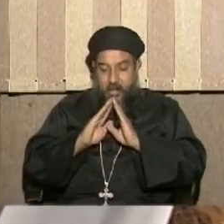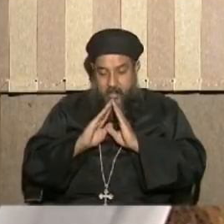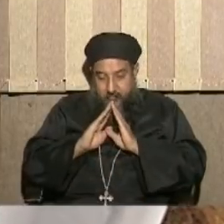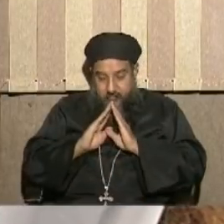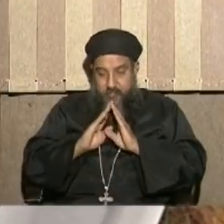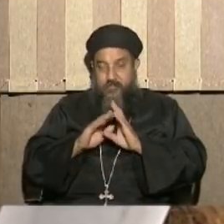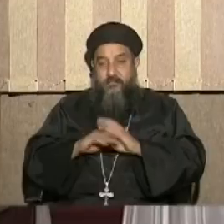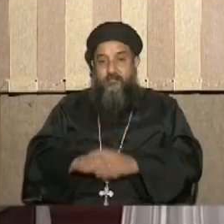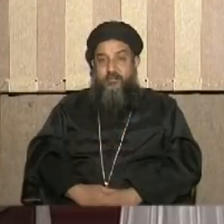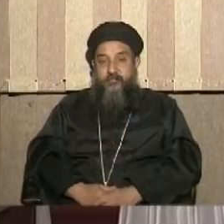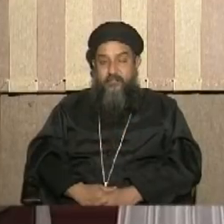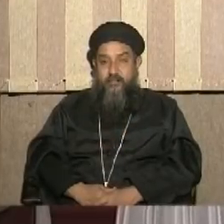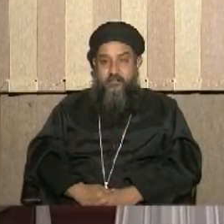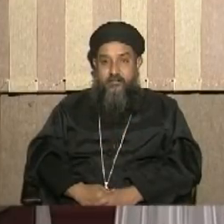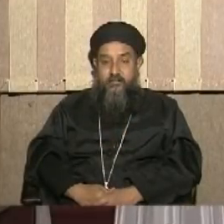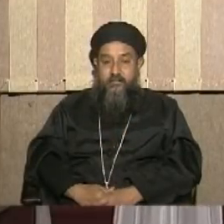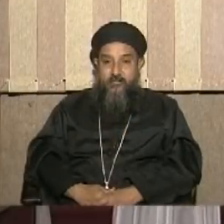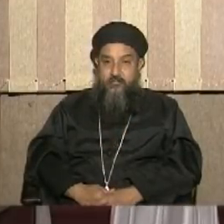آمين.